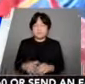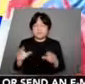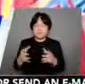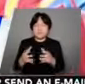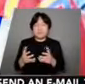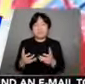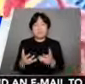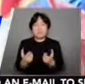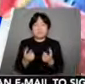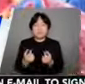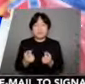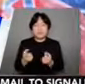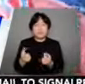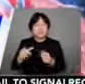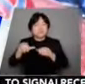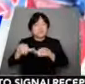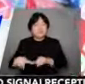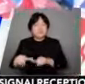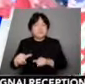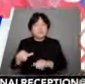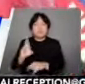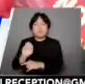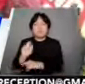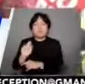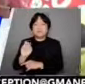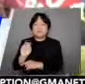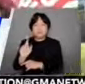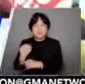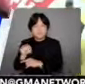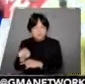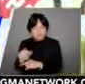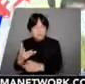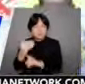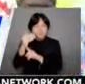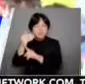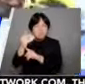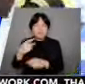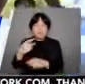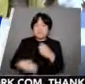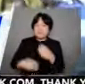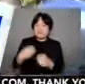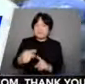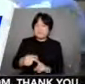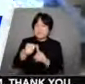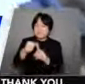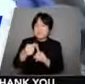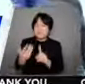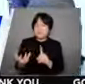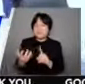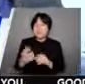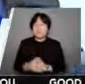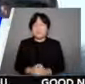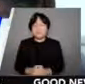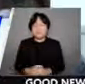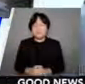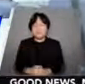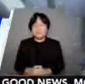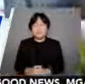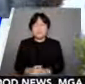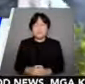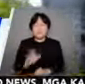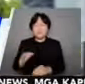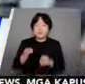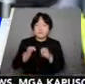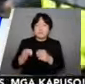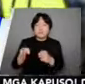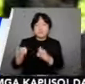makadangat nagsagawa ng kanilang kilos protesta pero ang problema Raffy o naman talagang nasarhan na to So ipakita lamang natin